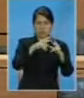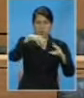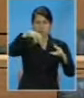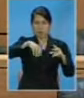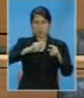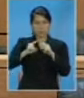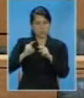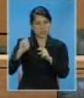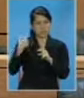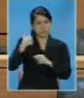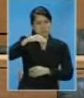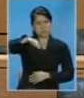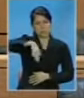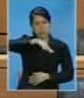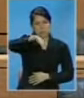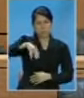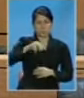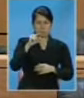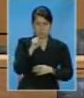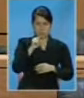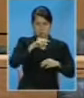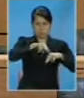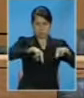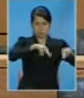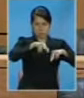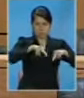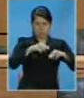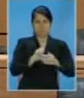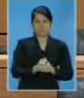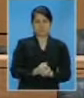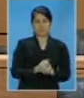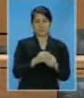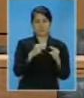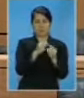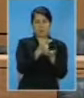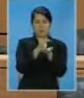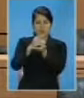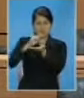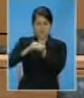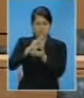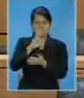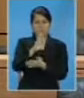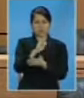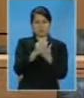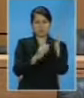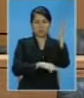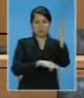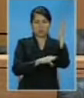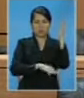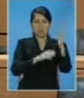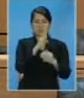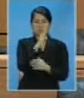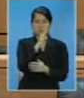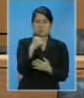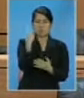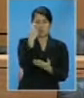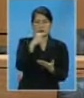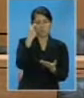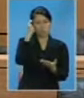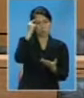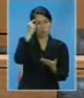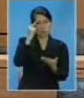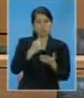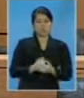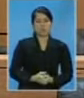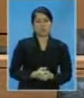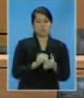เพราะกล้องวงจรปิดในจังหวัดชายแดนภาคใต้ถ้าพูดถึงกล้องวงจรปิดคนที่ไม่เข้าใจในระบบจะเข้าใ